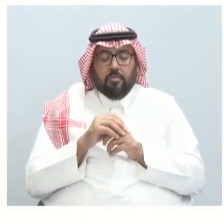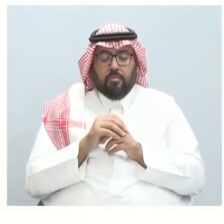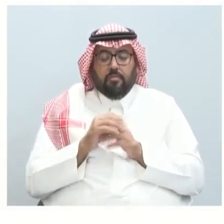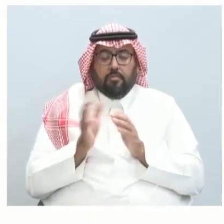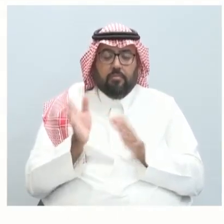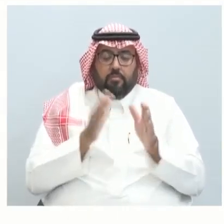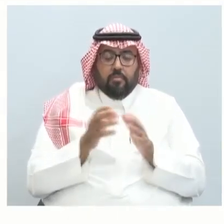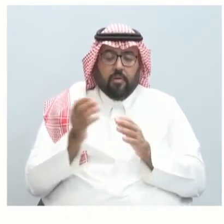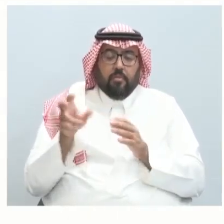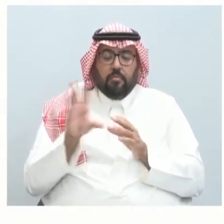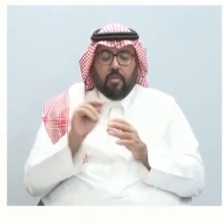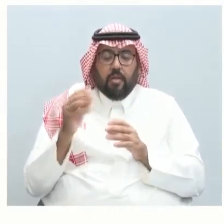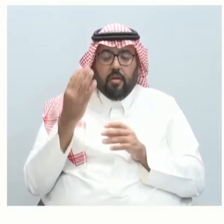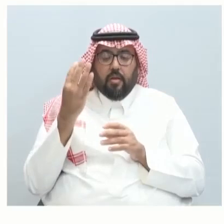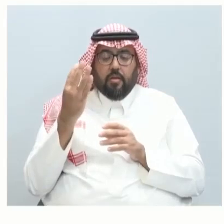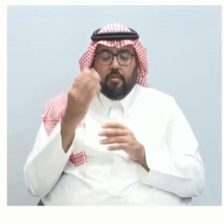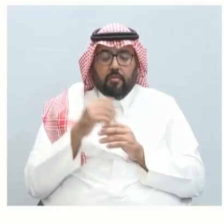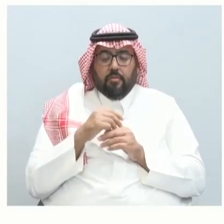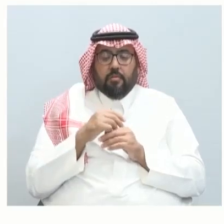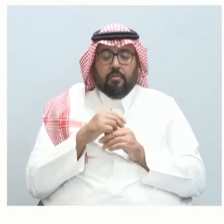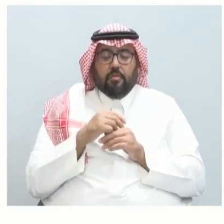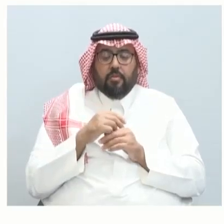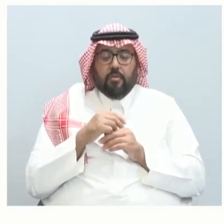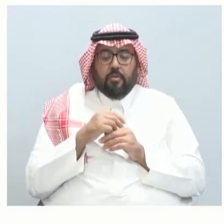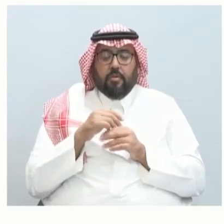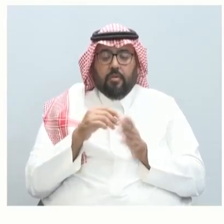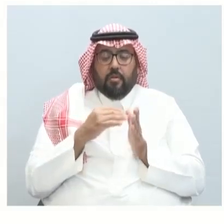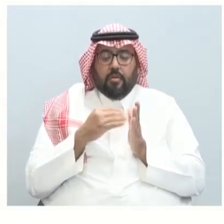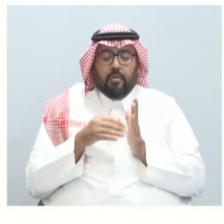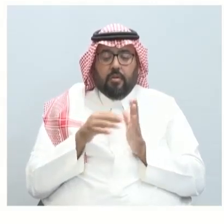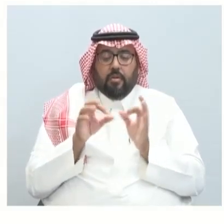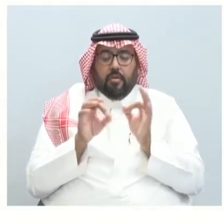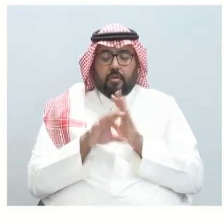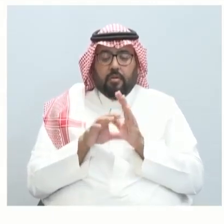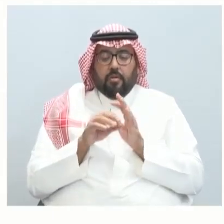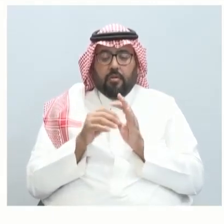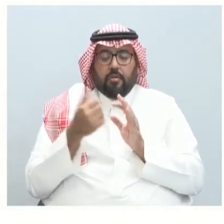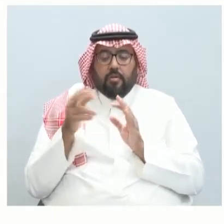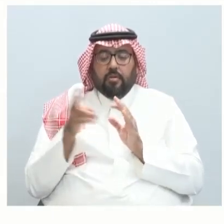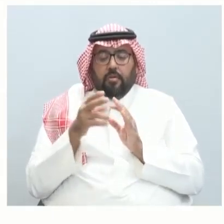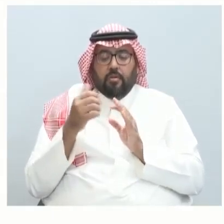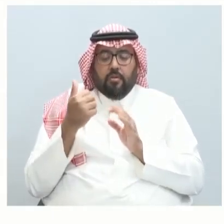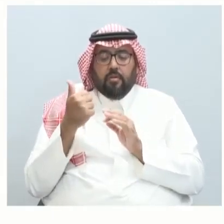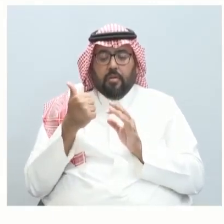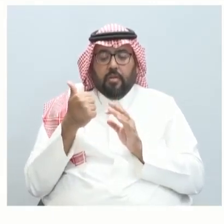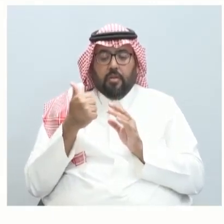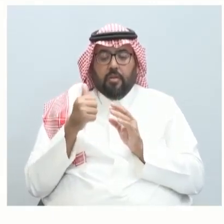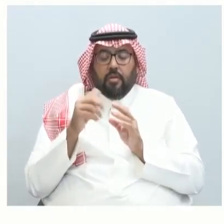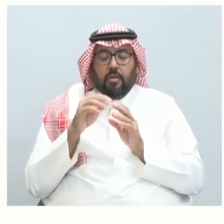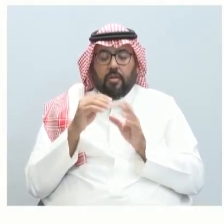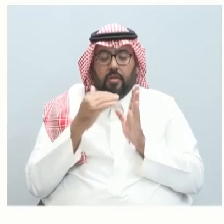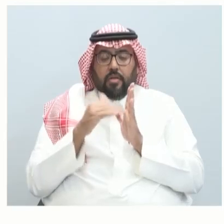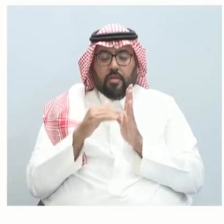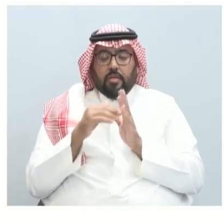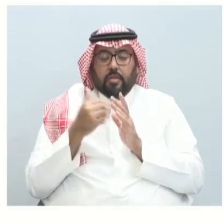يا ابنائي في المثال الرابع لدينا في هذه الدائره نصف القطر يساوي كم سته ملي مترا اذا النصف قطره